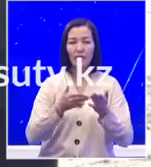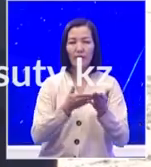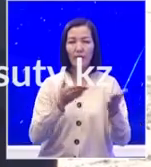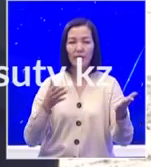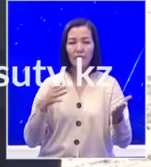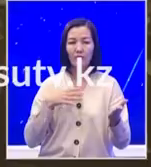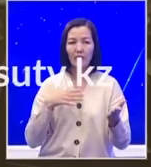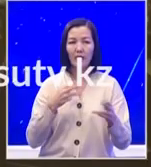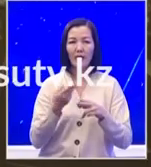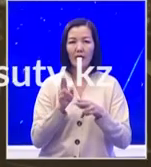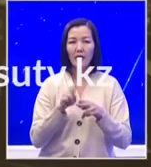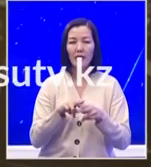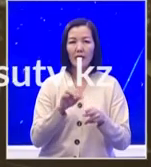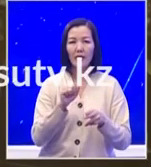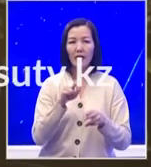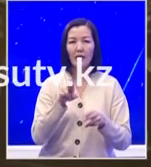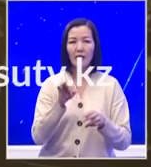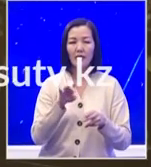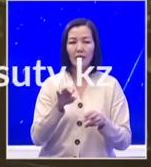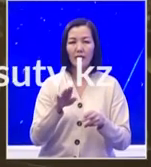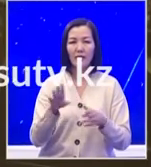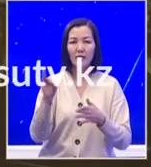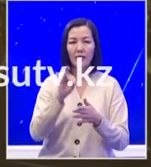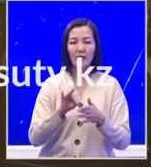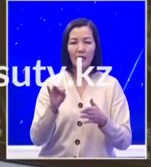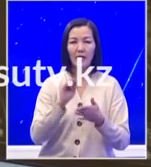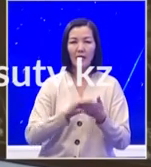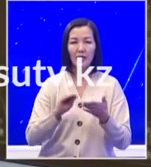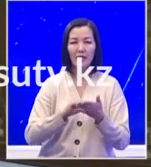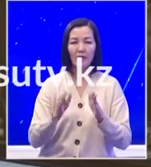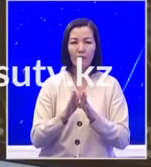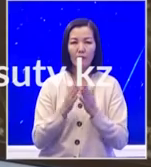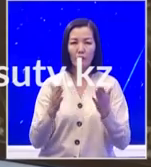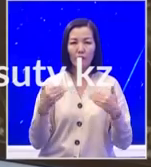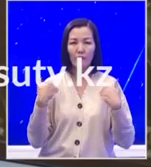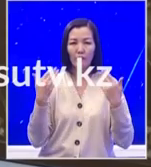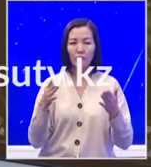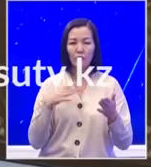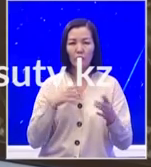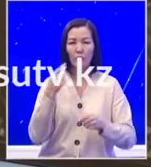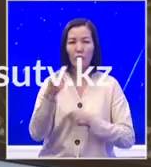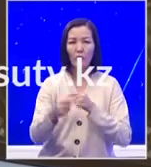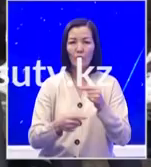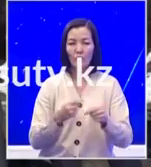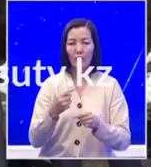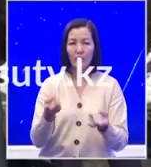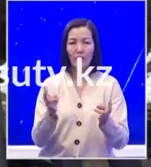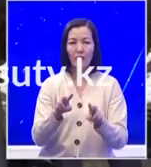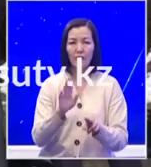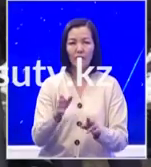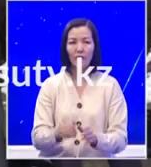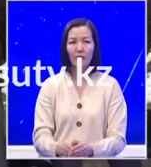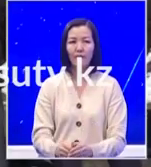Ең тағылымдысы Алдияр батыр атты тарихи жинақ жарыққа шықты. Ұрпақ қамы, ұрпақ қазынасы. Бұл